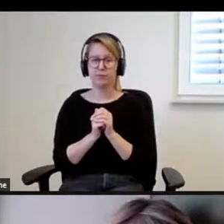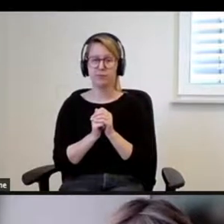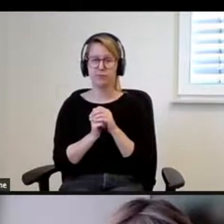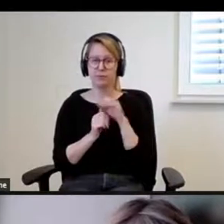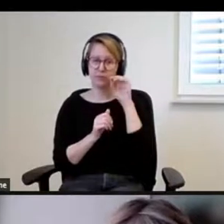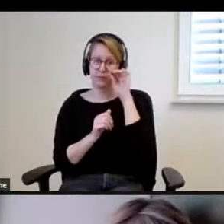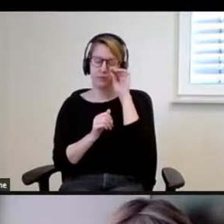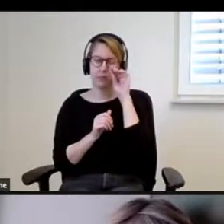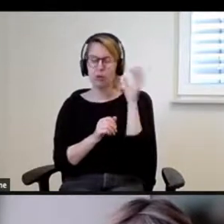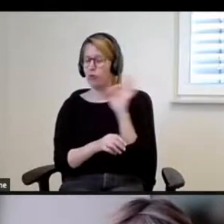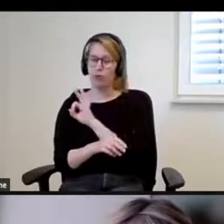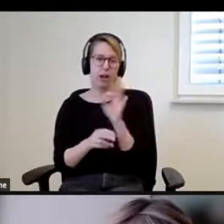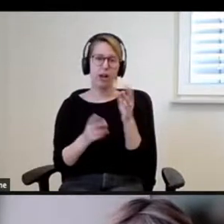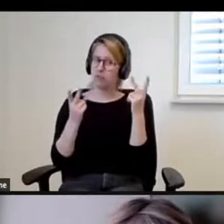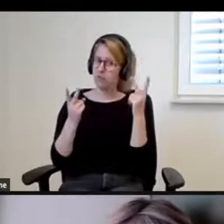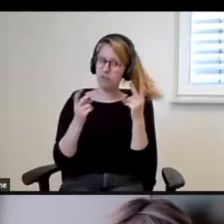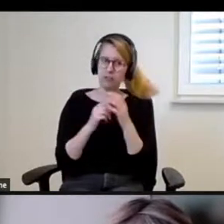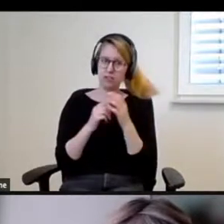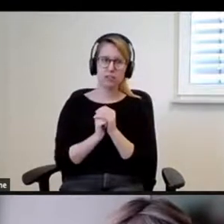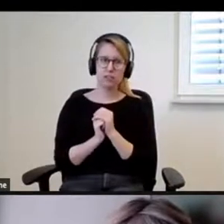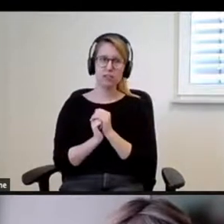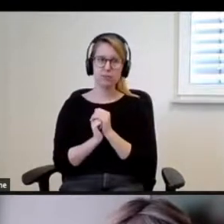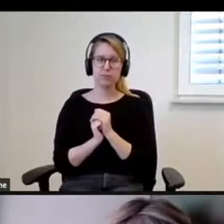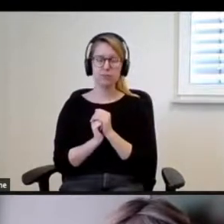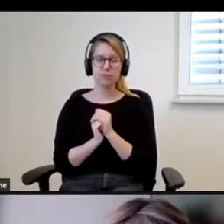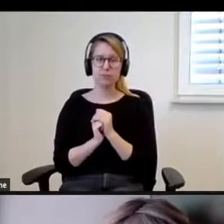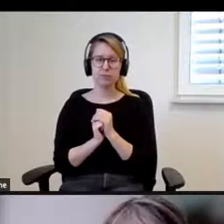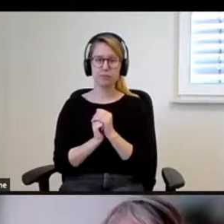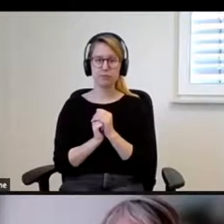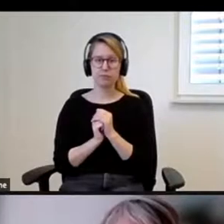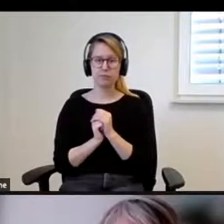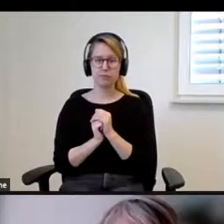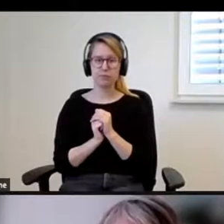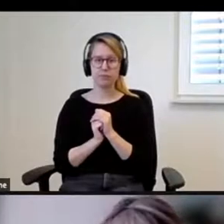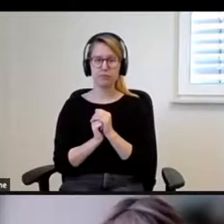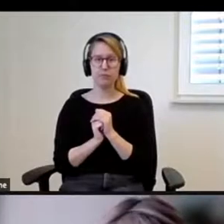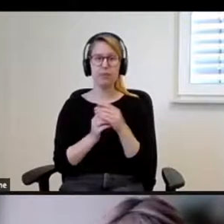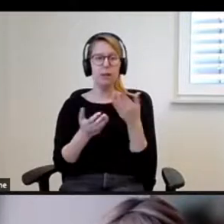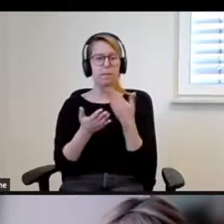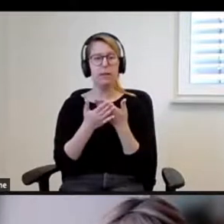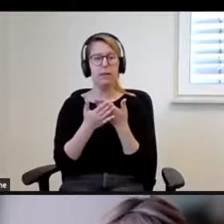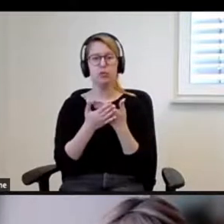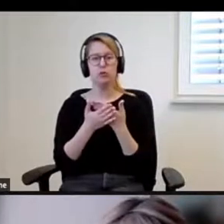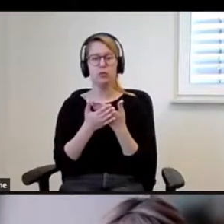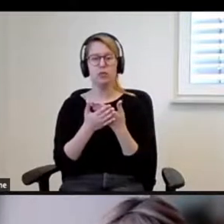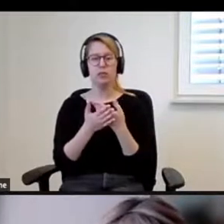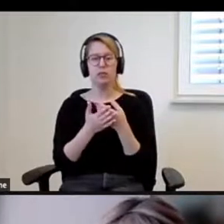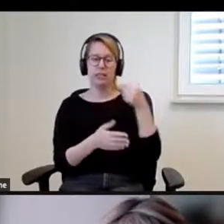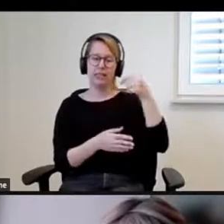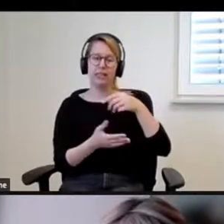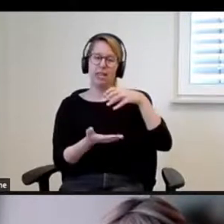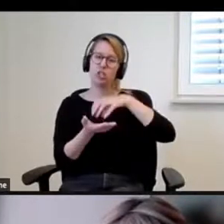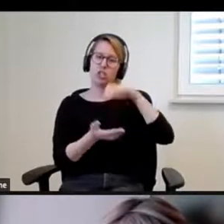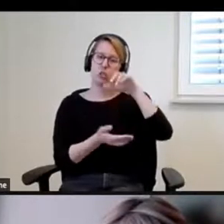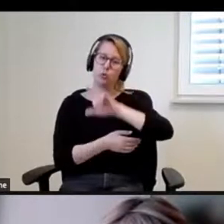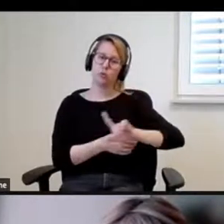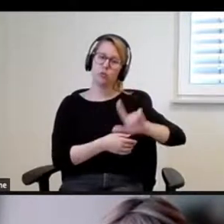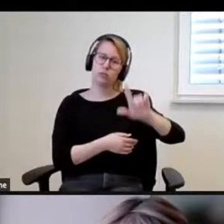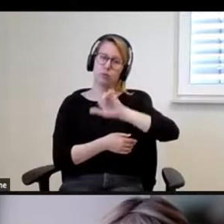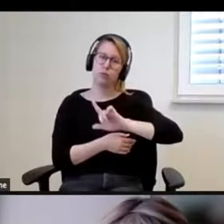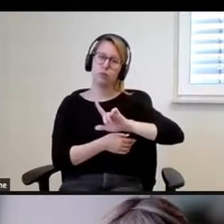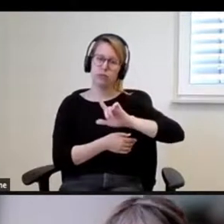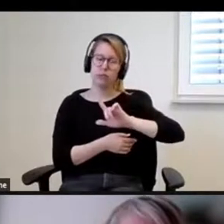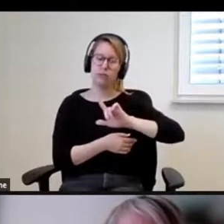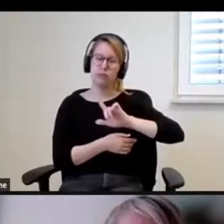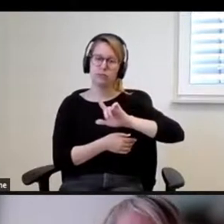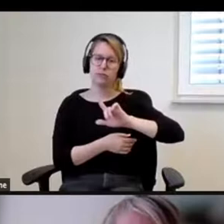Donc si je prends l'exemple de la ville de Luxembourg, nous on est un service qui coordonne beaucoup, qui